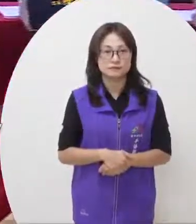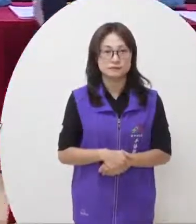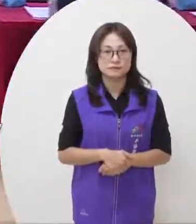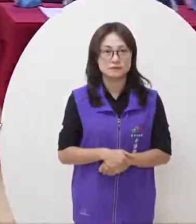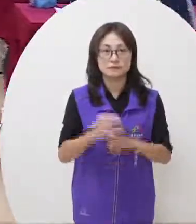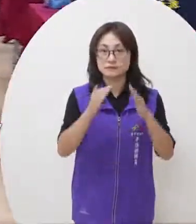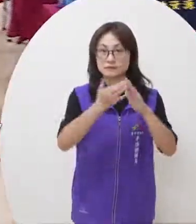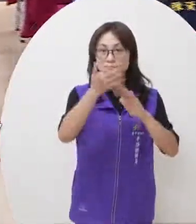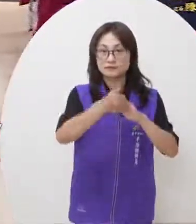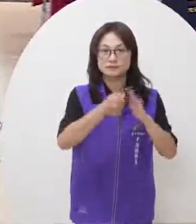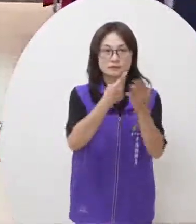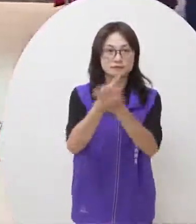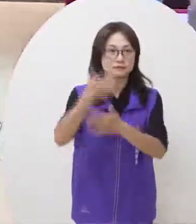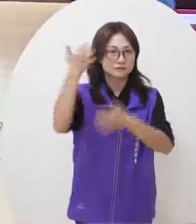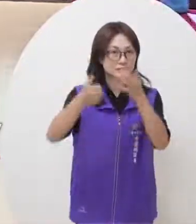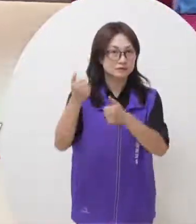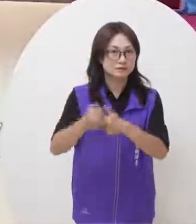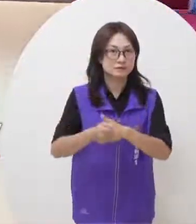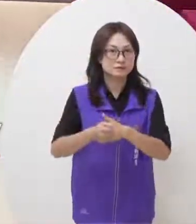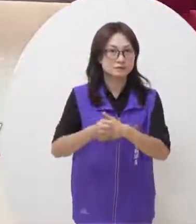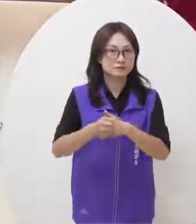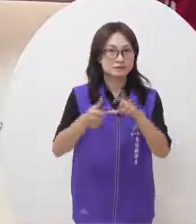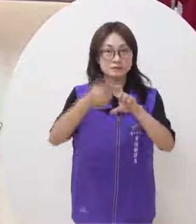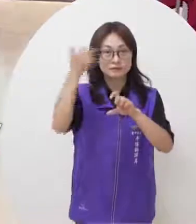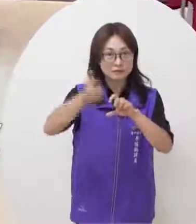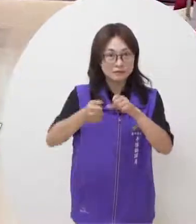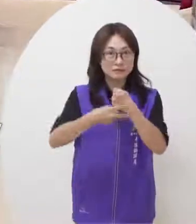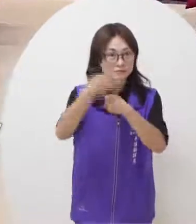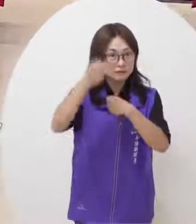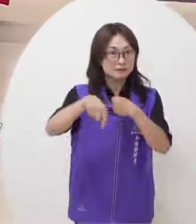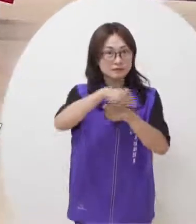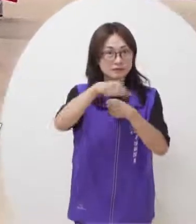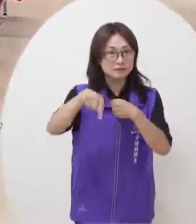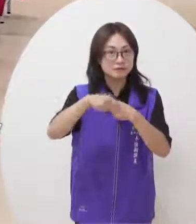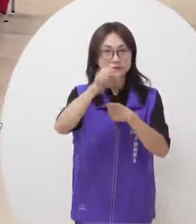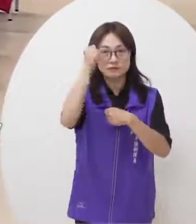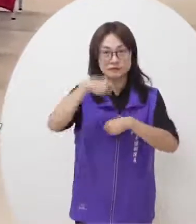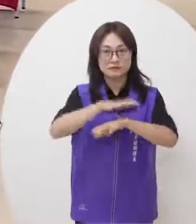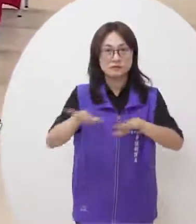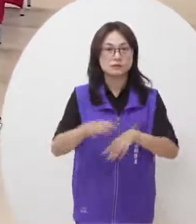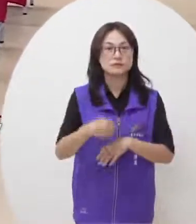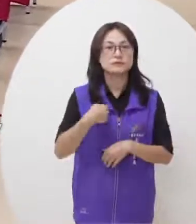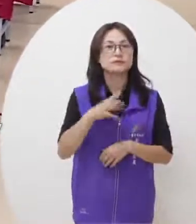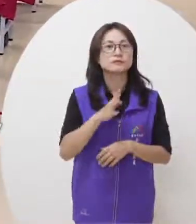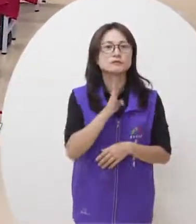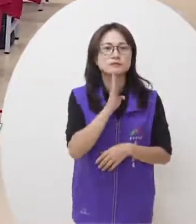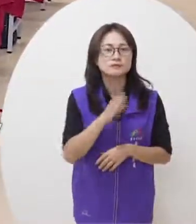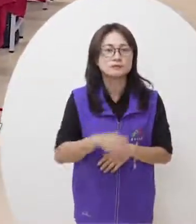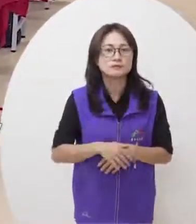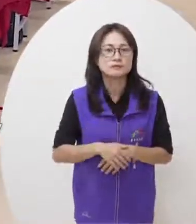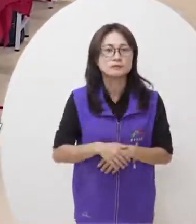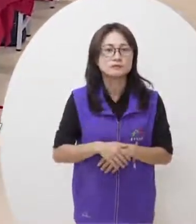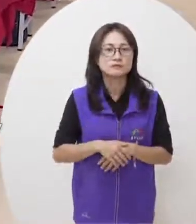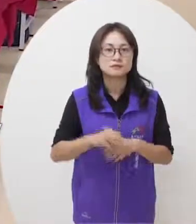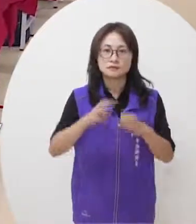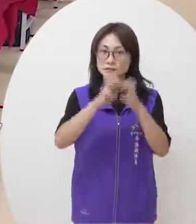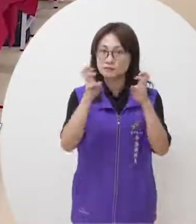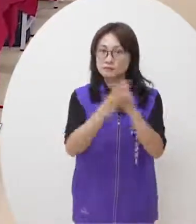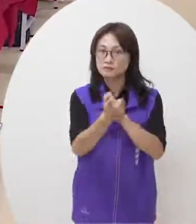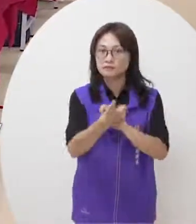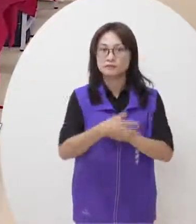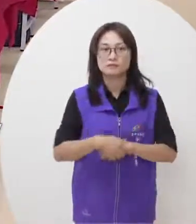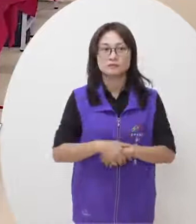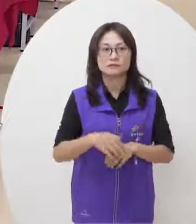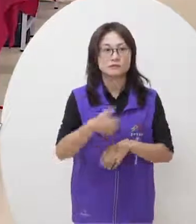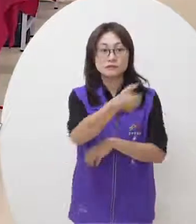市长，各位长官，区长，各位里长同仁，大家早安哈。那我是甘威里里长杨忠义哈。那非